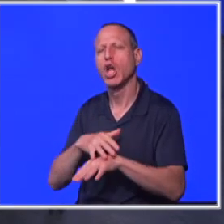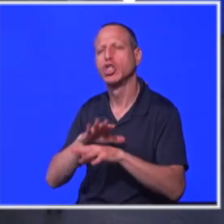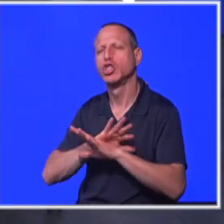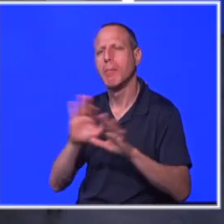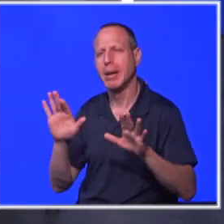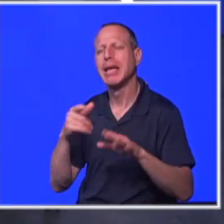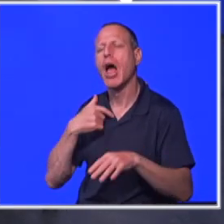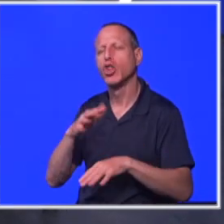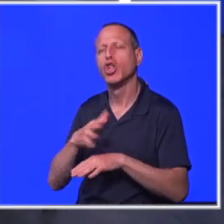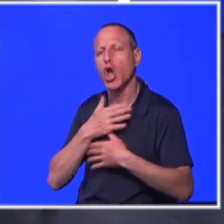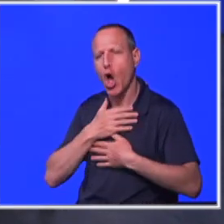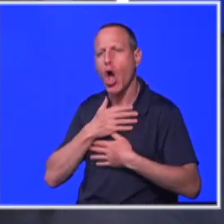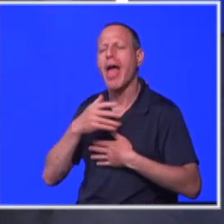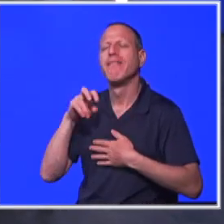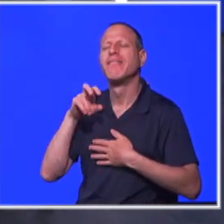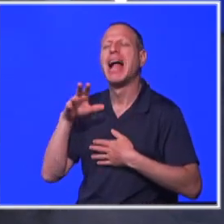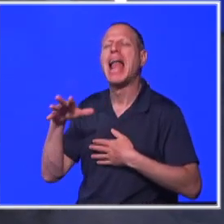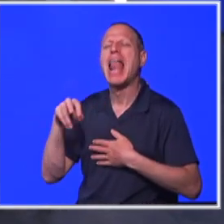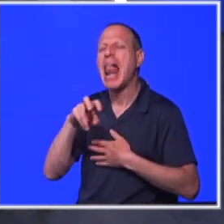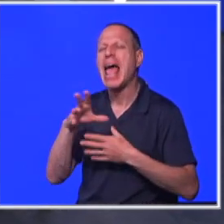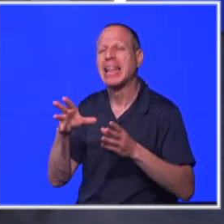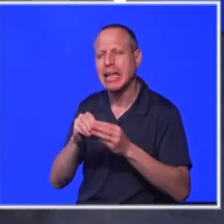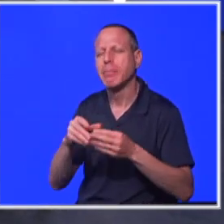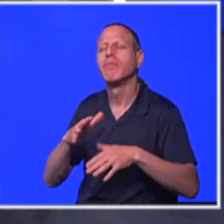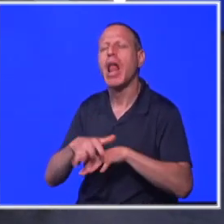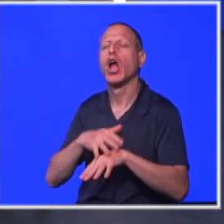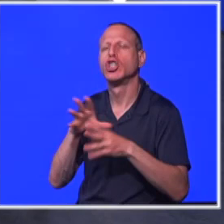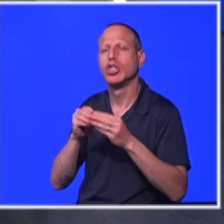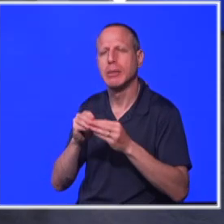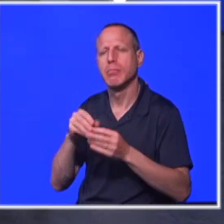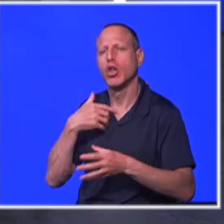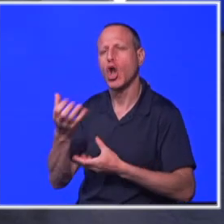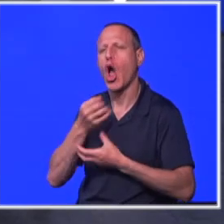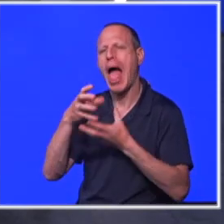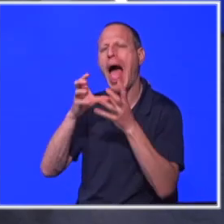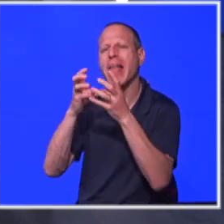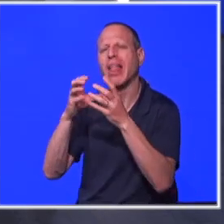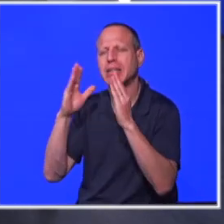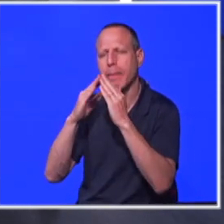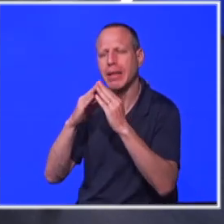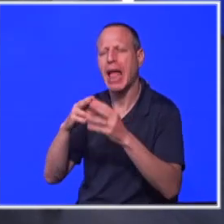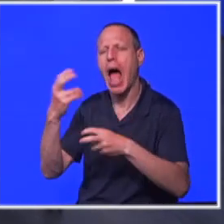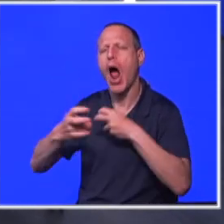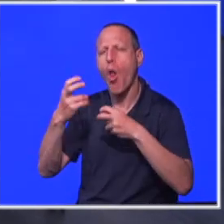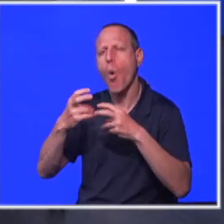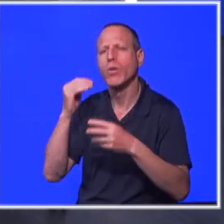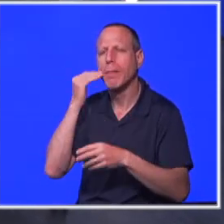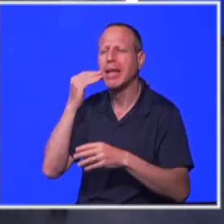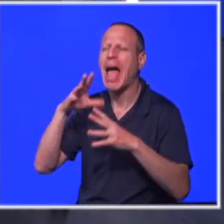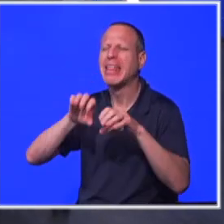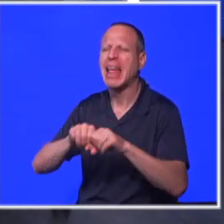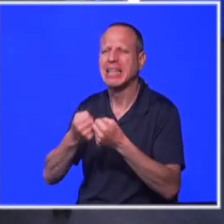ללכת עם ולהרגיש עם, אני לוקח את האננס הביתה. החקלאות האמריקאית נהרסה. הדגנים,